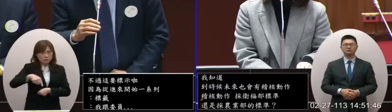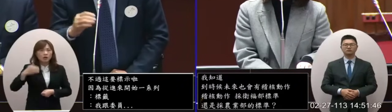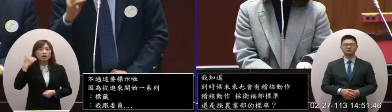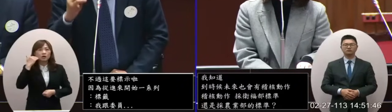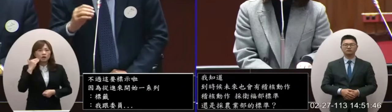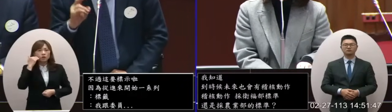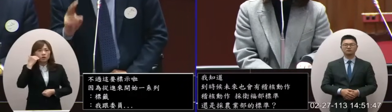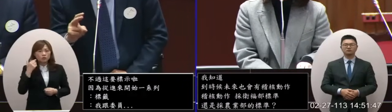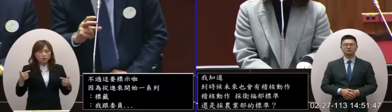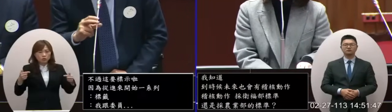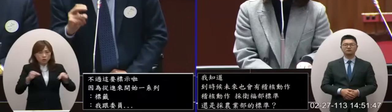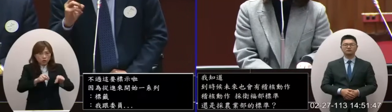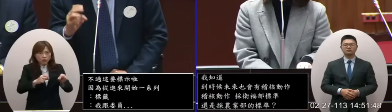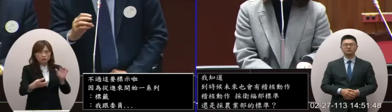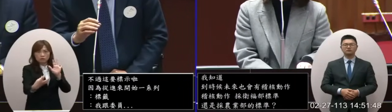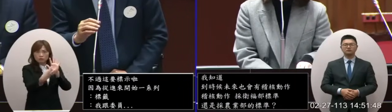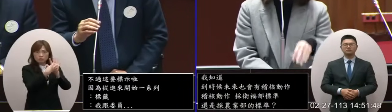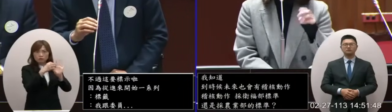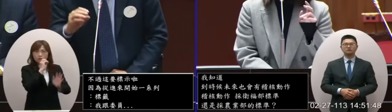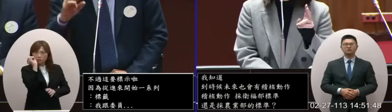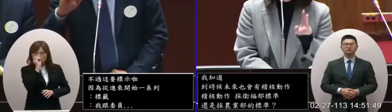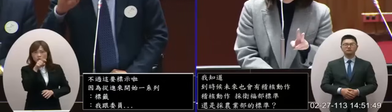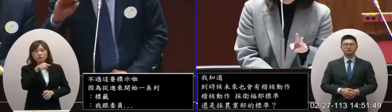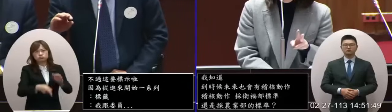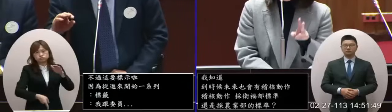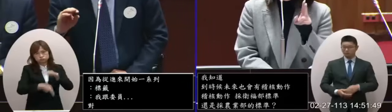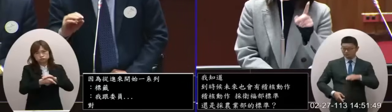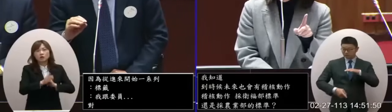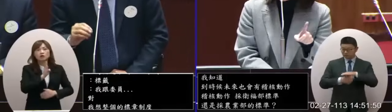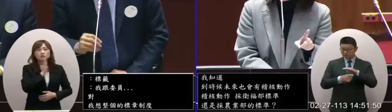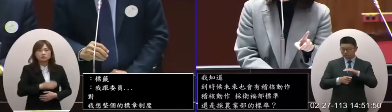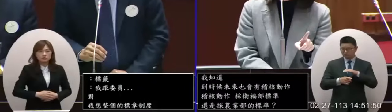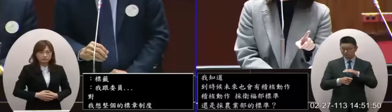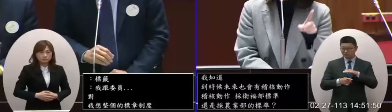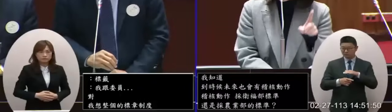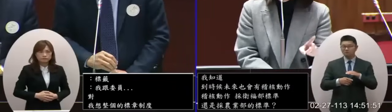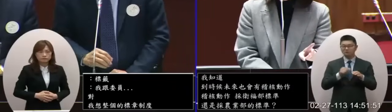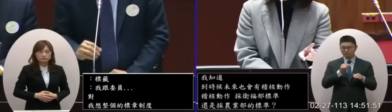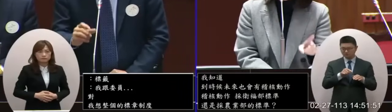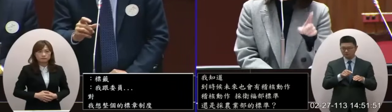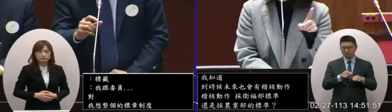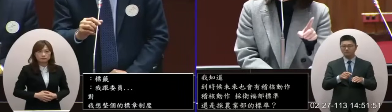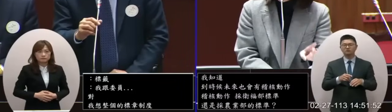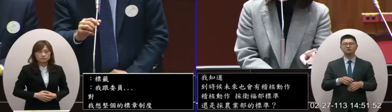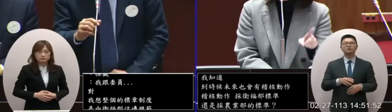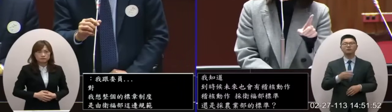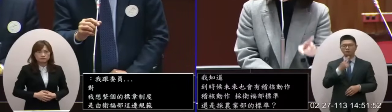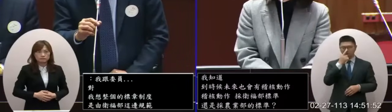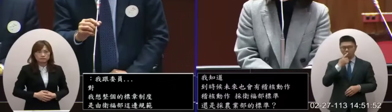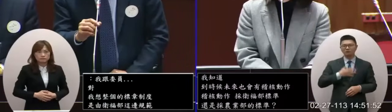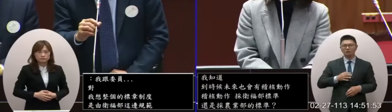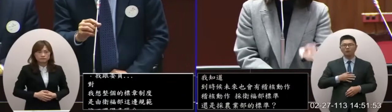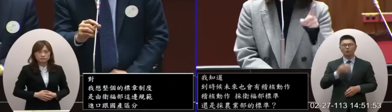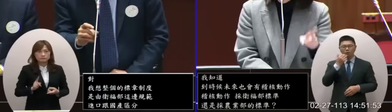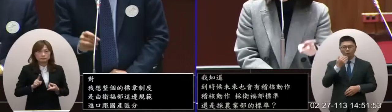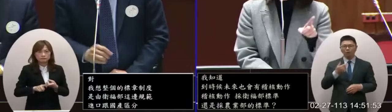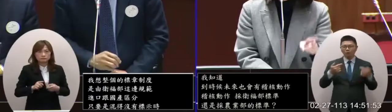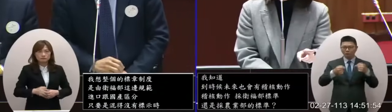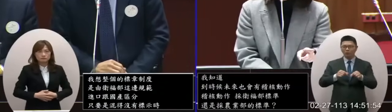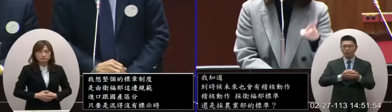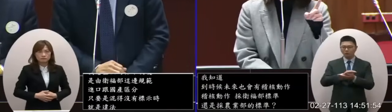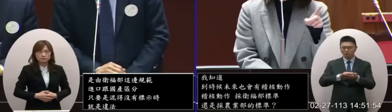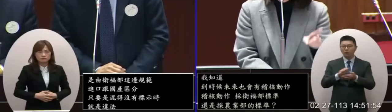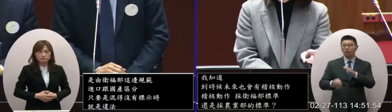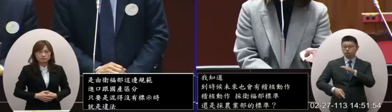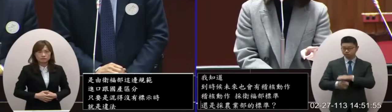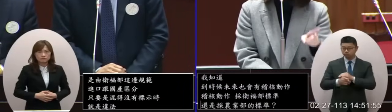法。那第二个部分我要跟委员说明的就是， 违法是一件事情，我当然知道，只要混的就是违法。但